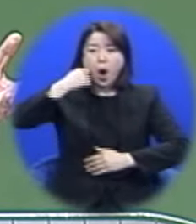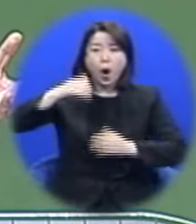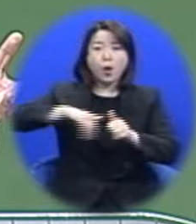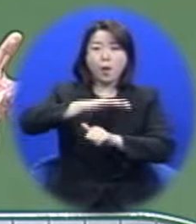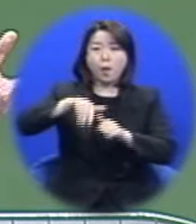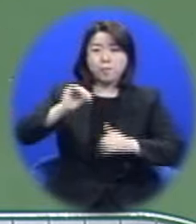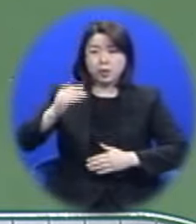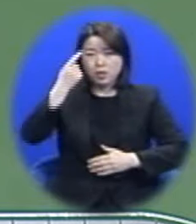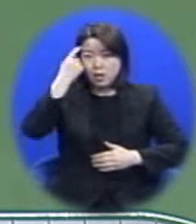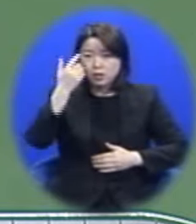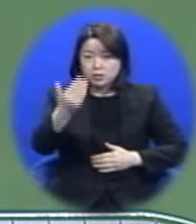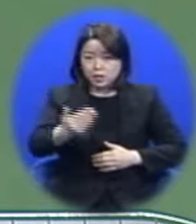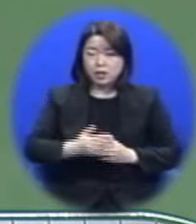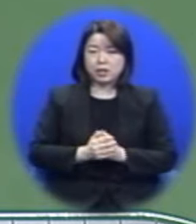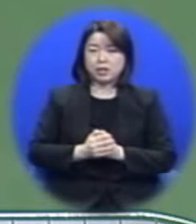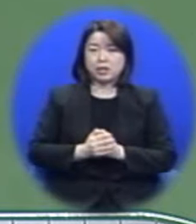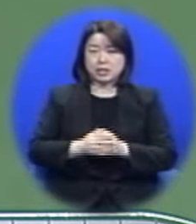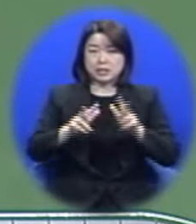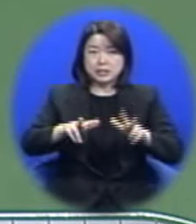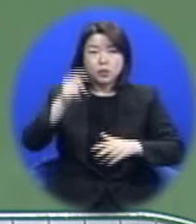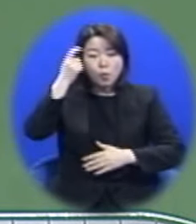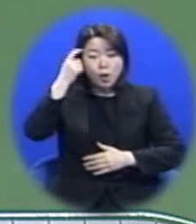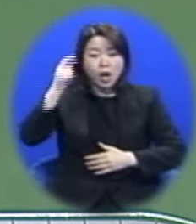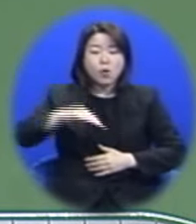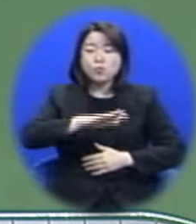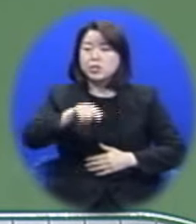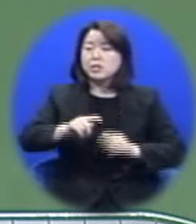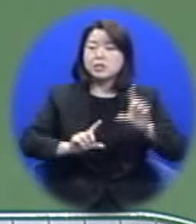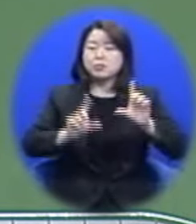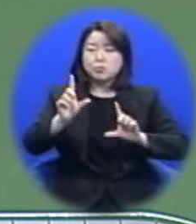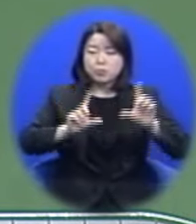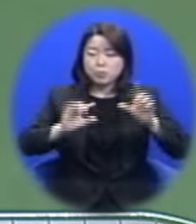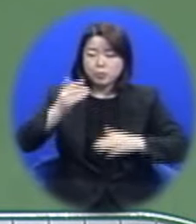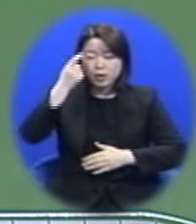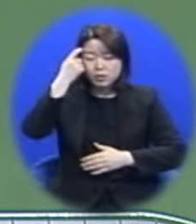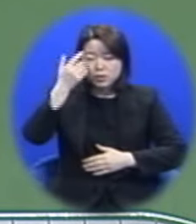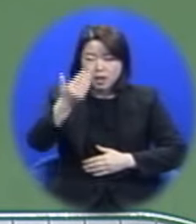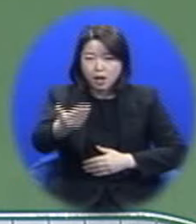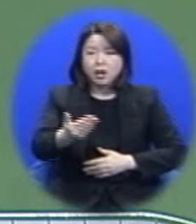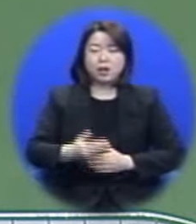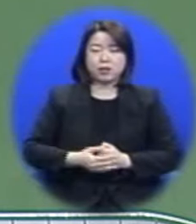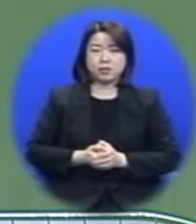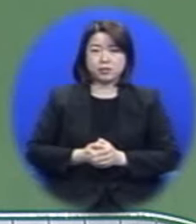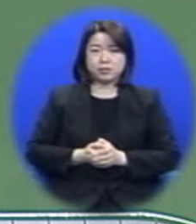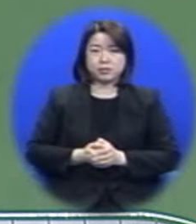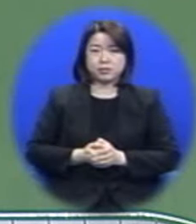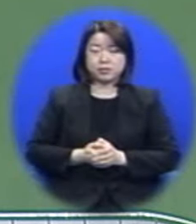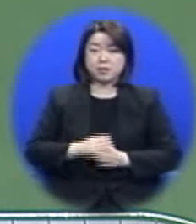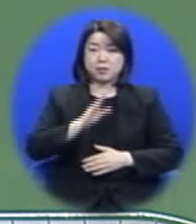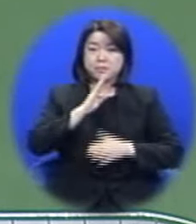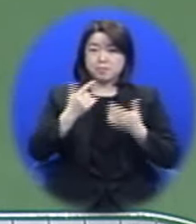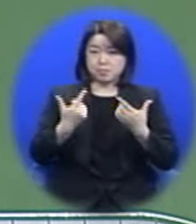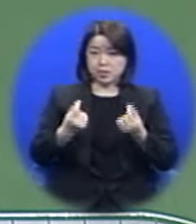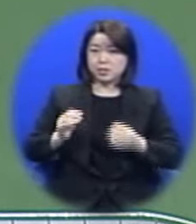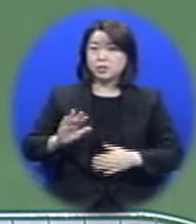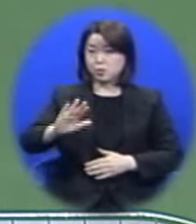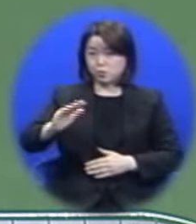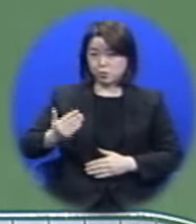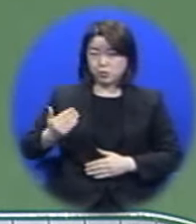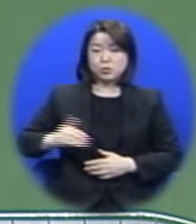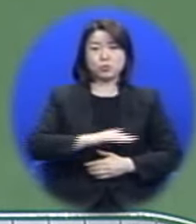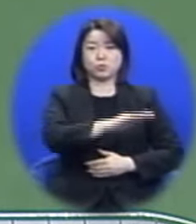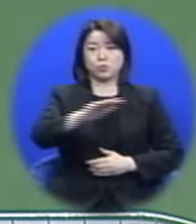되었느냐? 지금 우리가 왜이 꼴이 되었느냐? 라고 질문합니다. 마치 요즘에